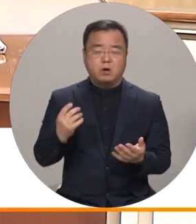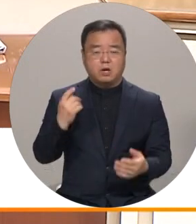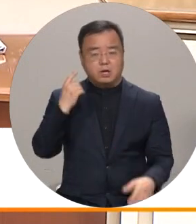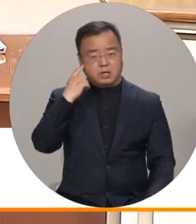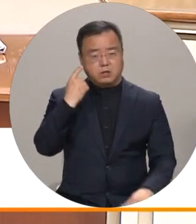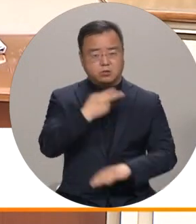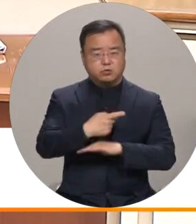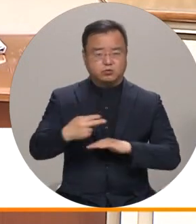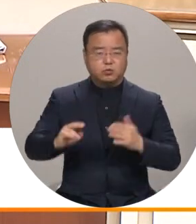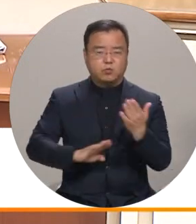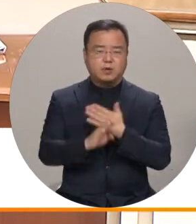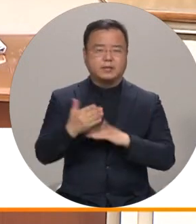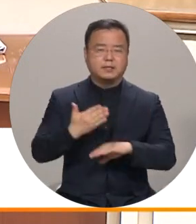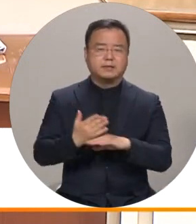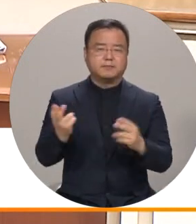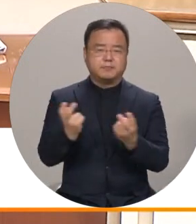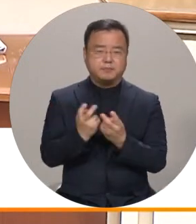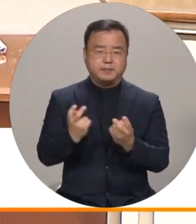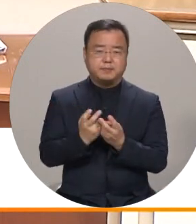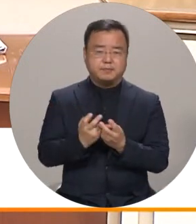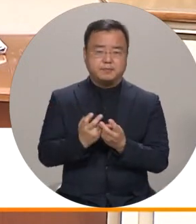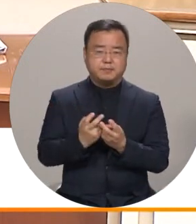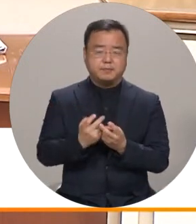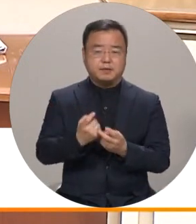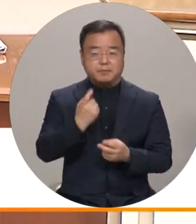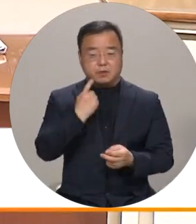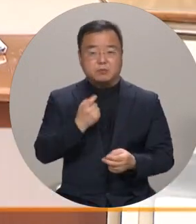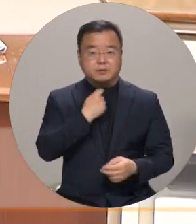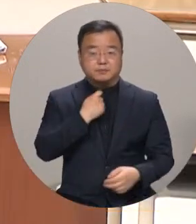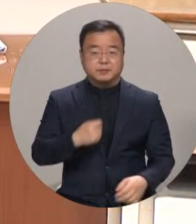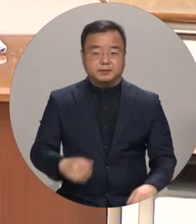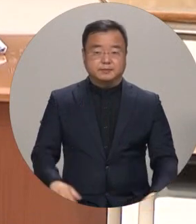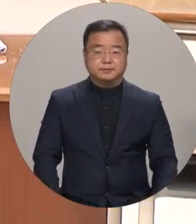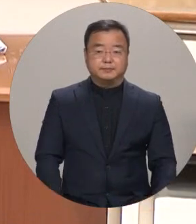수영 말고도 다른 대처 방법을 좀 말해줬으면 좋겠어요.